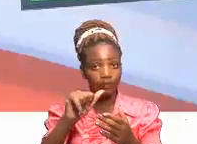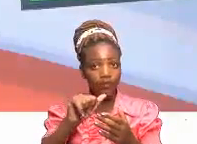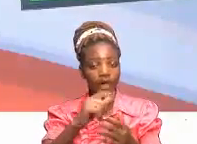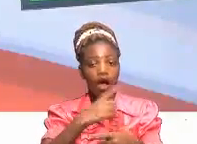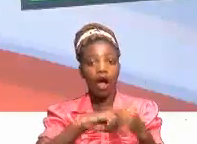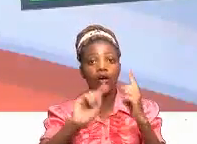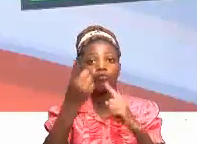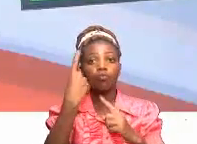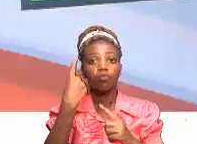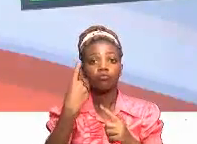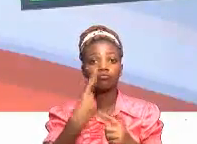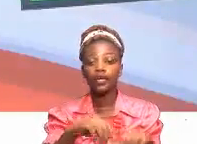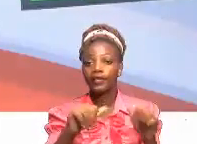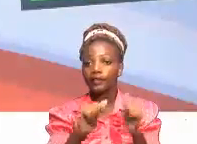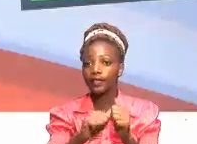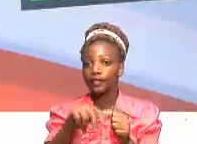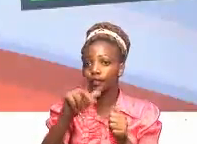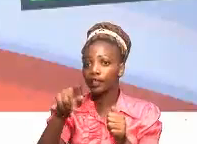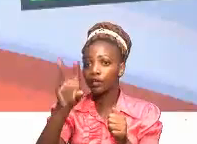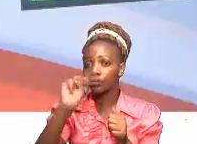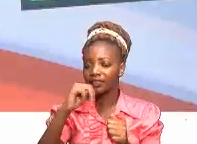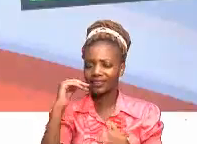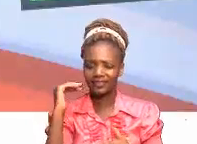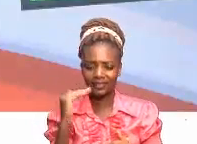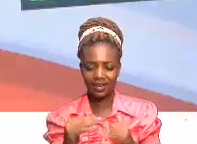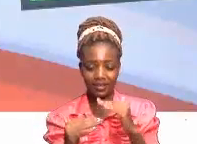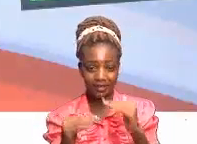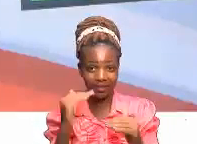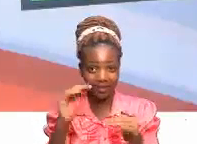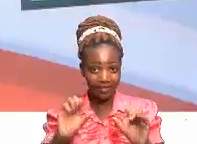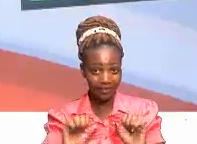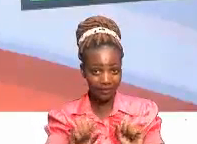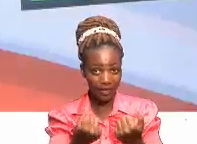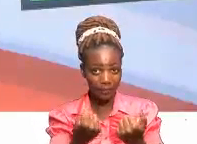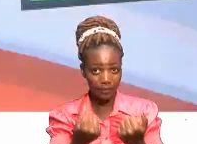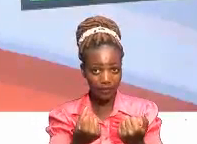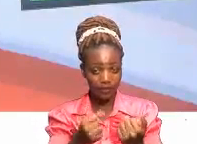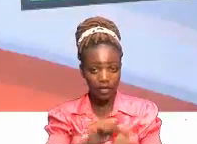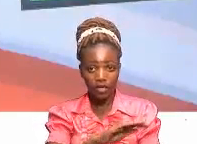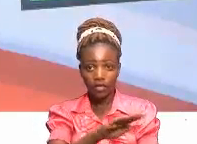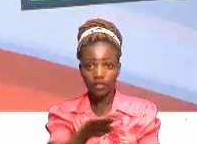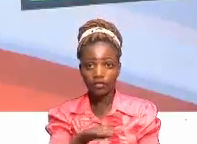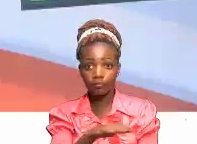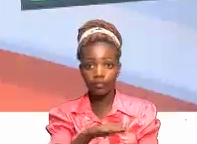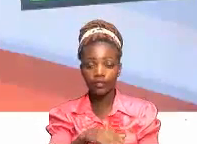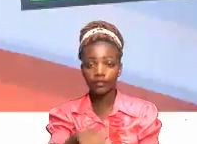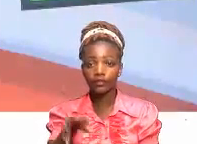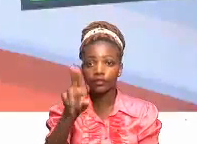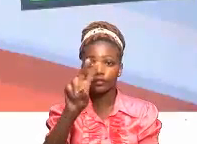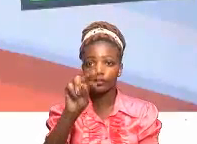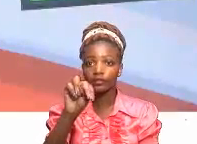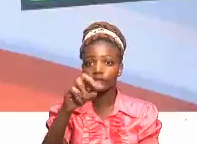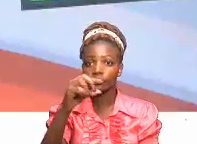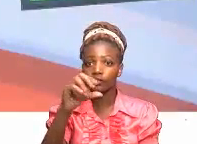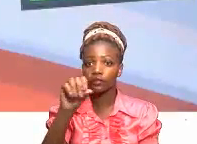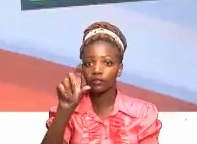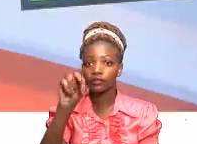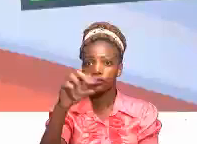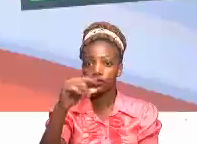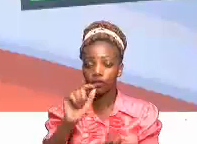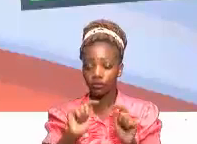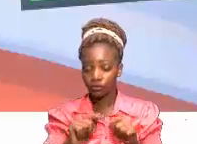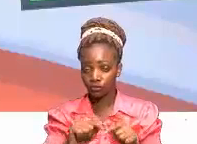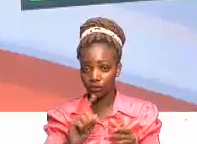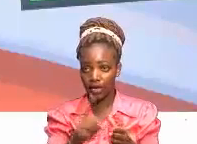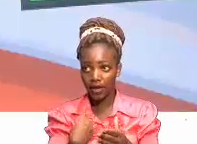10 za makala ya mwaka huu ya mbio za nyika zilizoandaliwa katika uga wa Ngong racecourse siku ya leo. Kibiwot